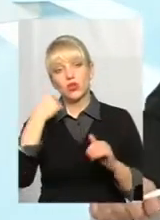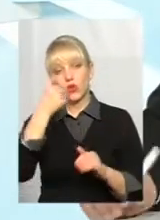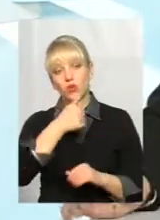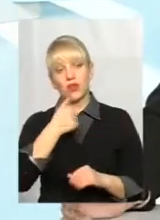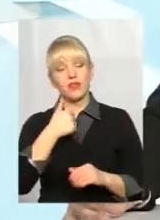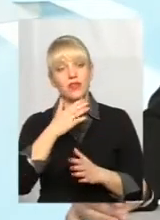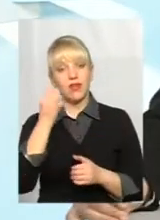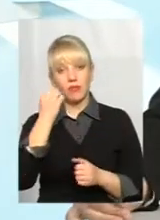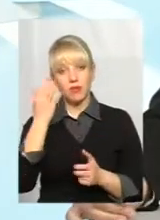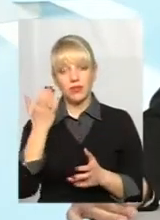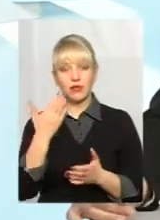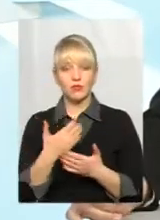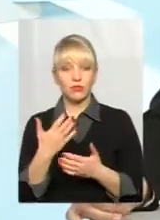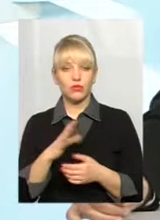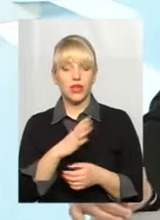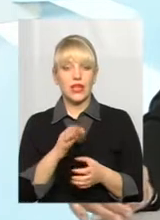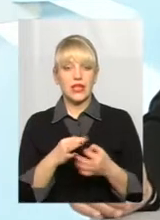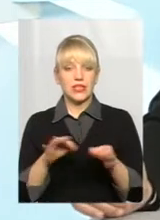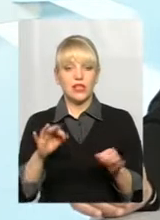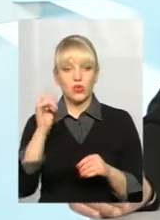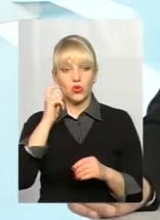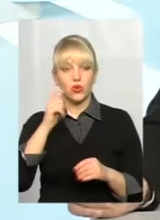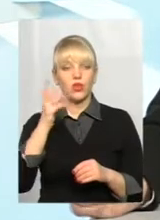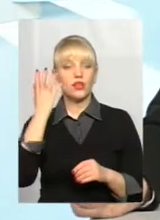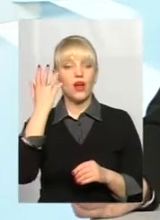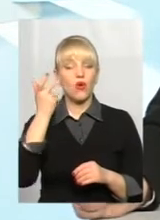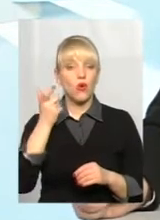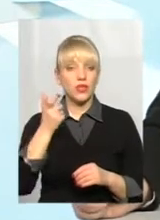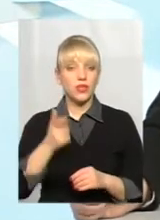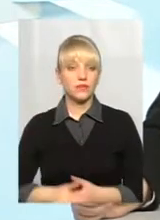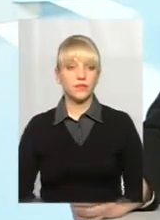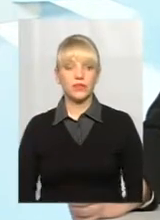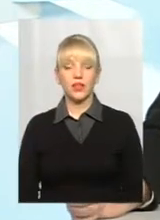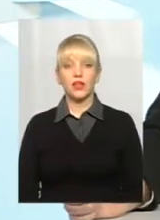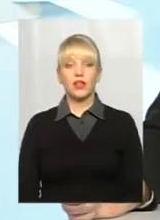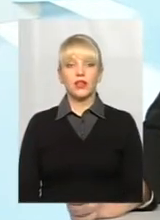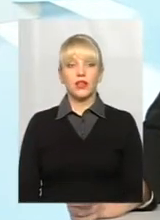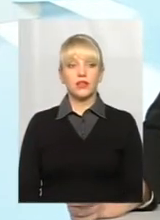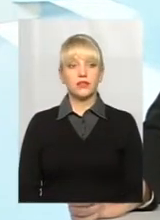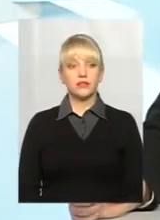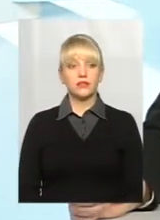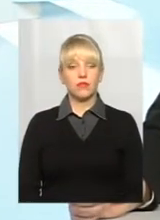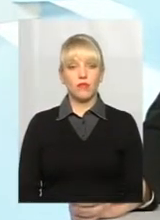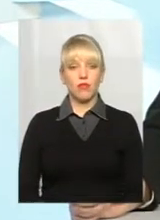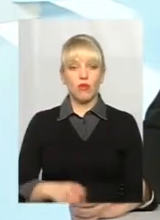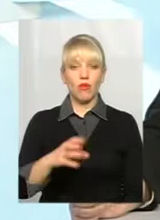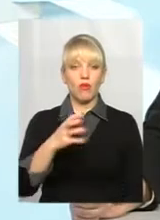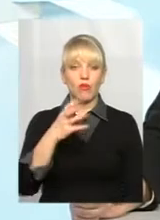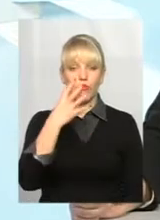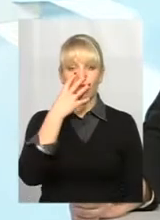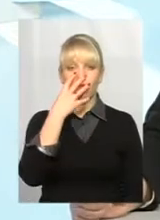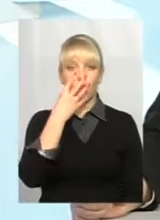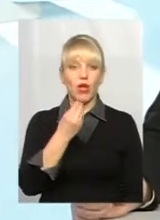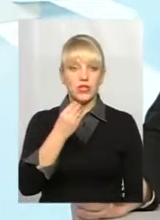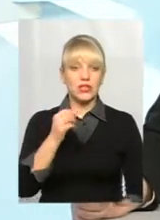не пам'ятаю, вже, здається, була незалежність України, коли їхала болгарський автомобіль, і от